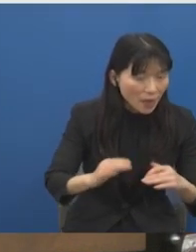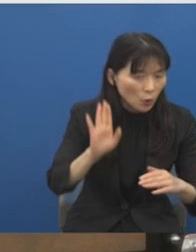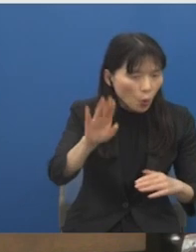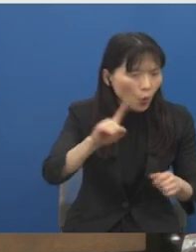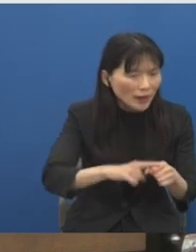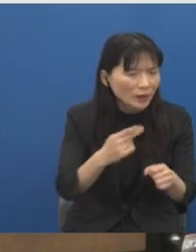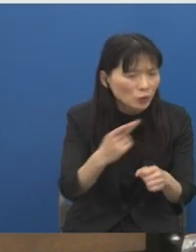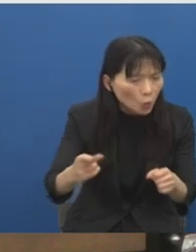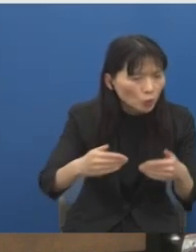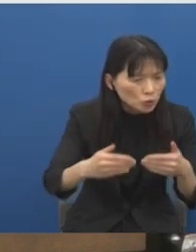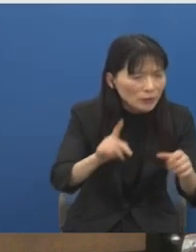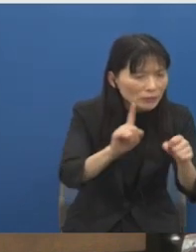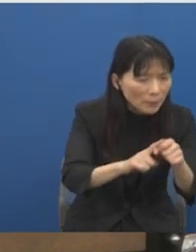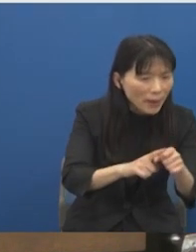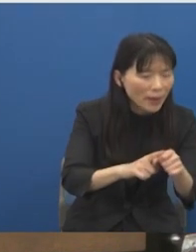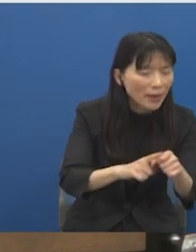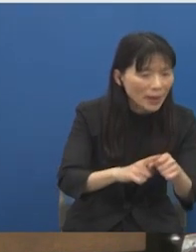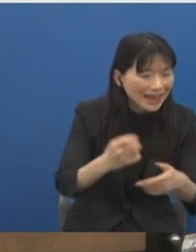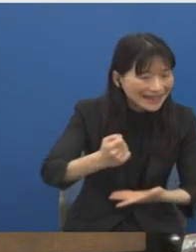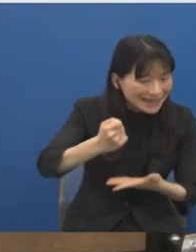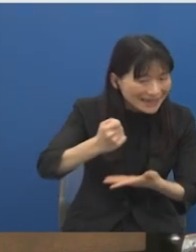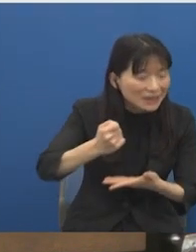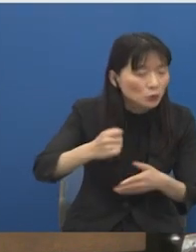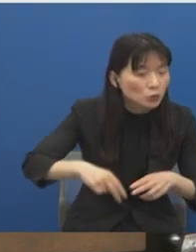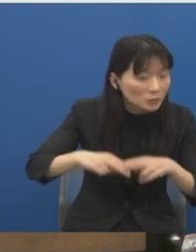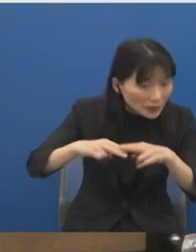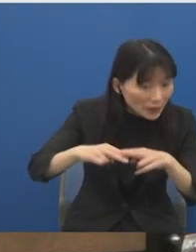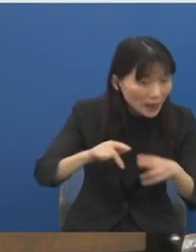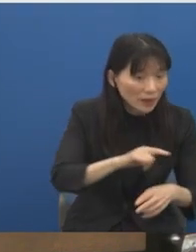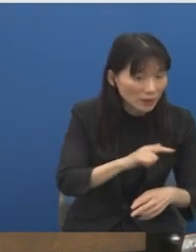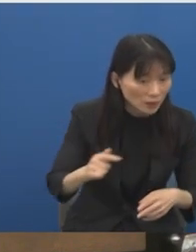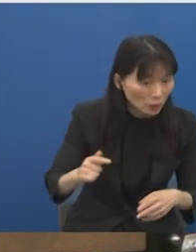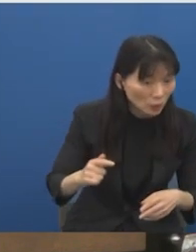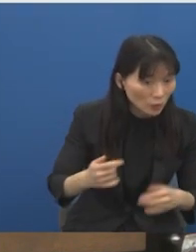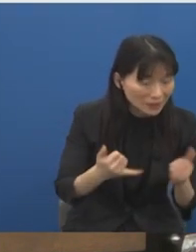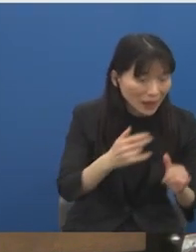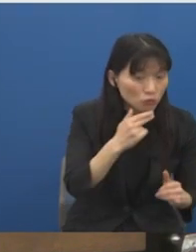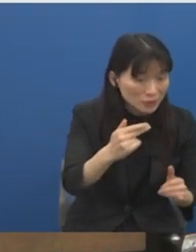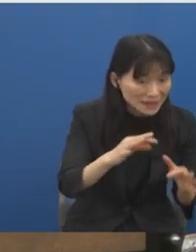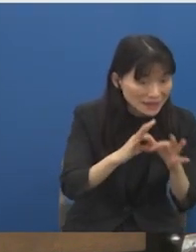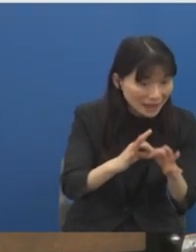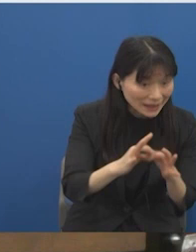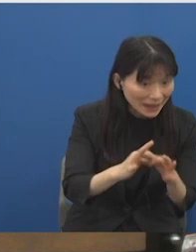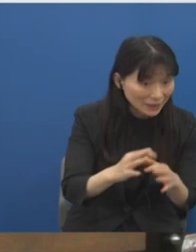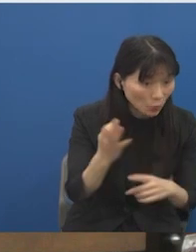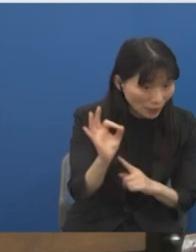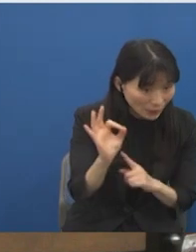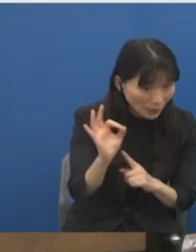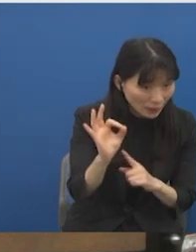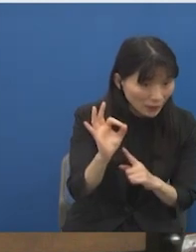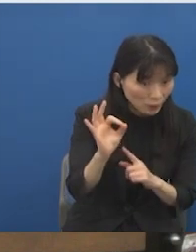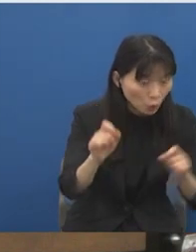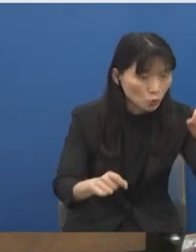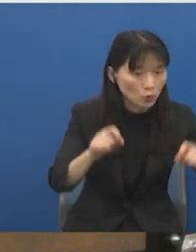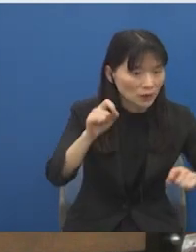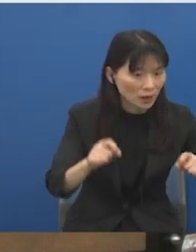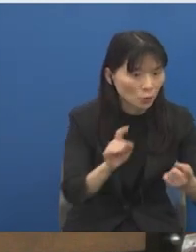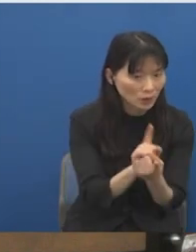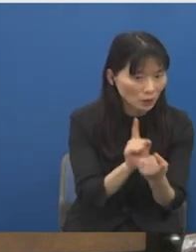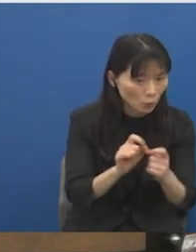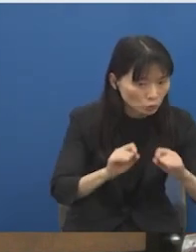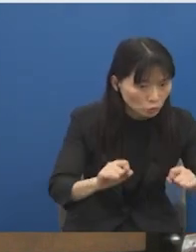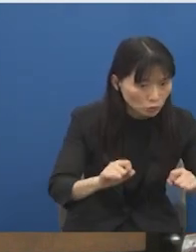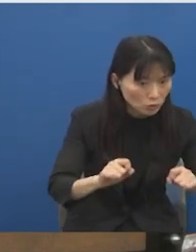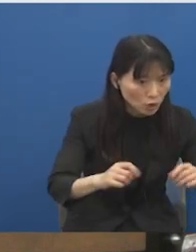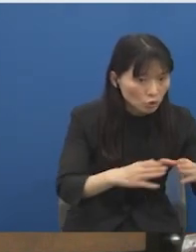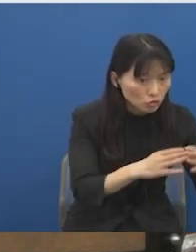進のため、基金の追加、積み立て等を行うほか、社会福祉関連経費の過不足調整の対応を行うなど、